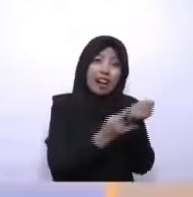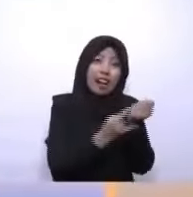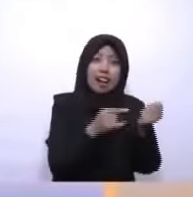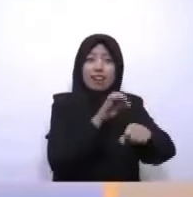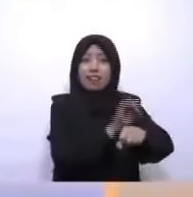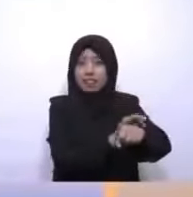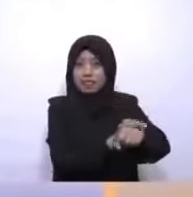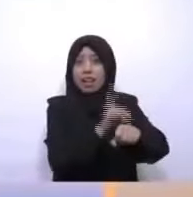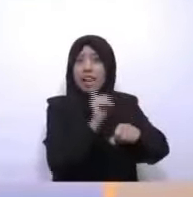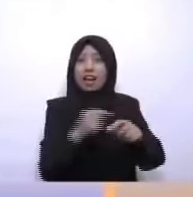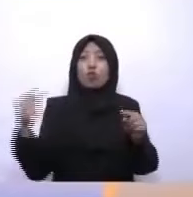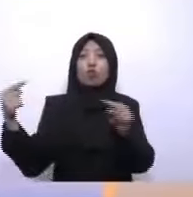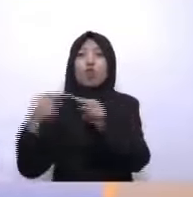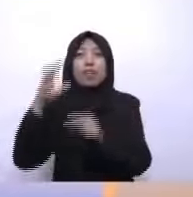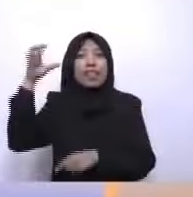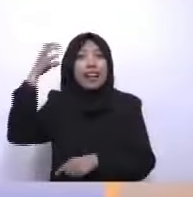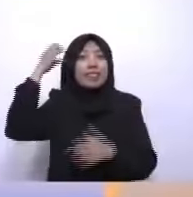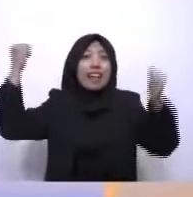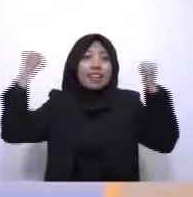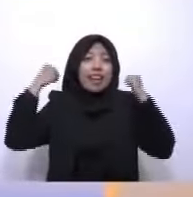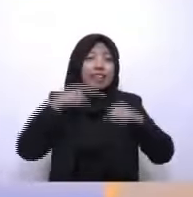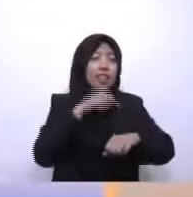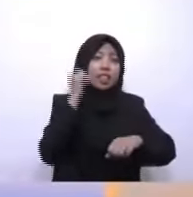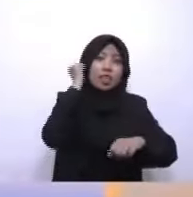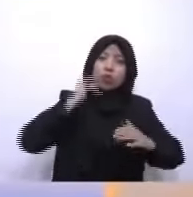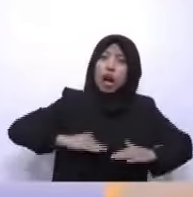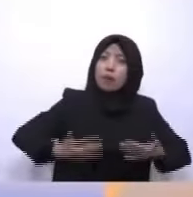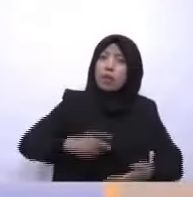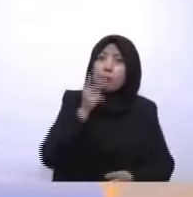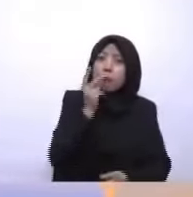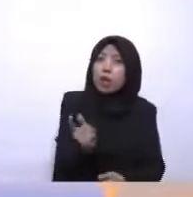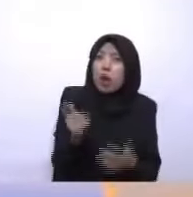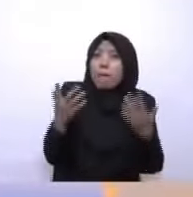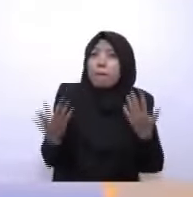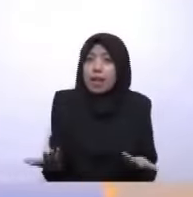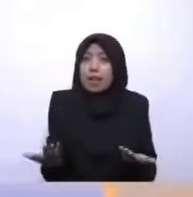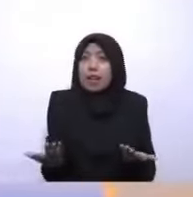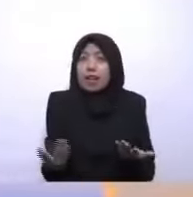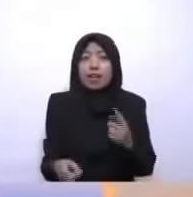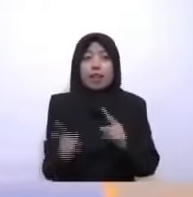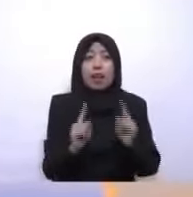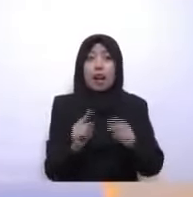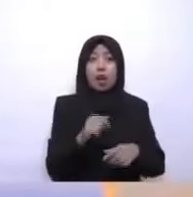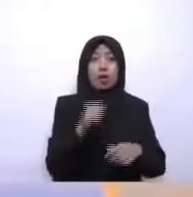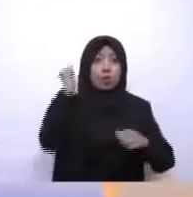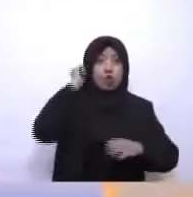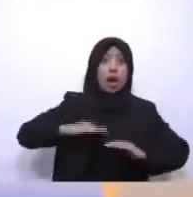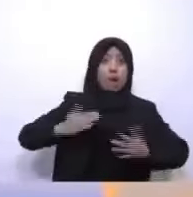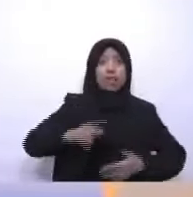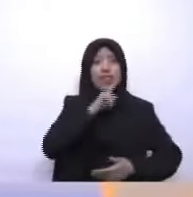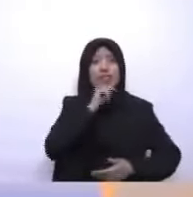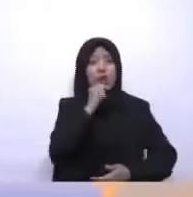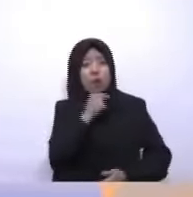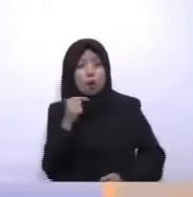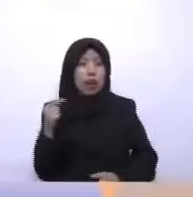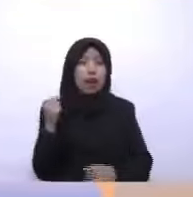kesehatan. Apa yang ibu-ibu hamil ini butuhkan? Kalau kurang zat besi, kita langsung